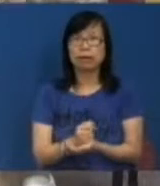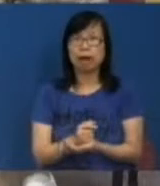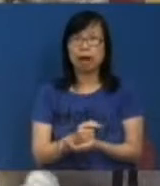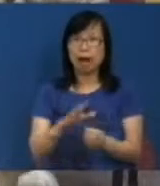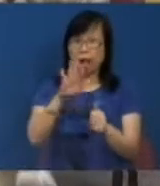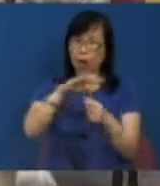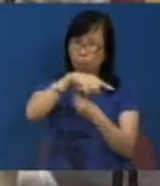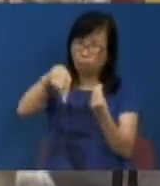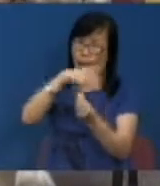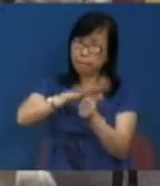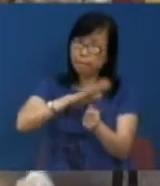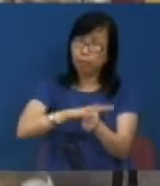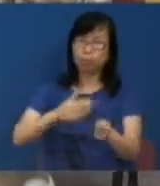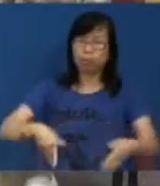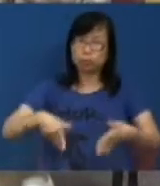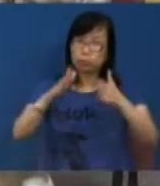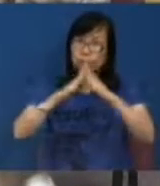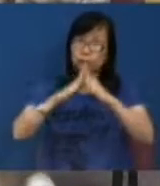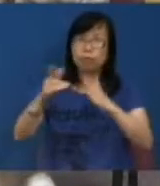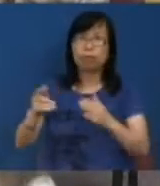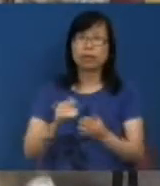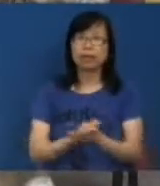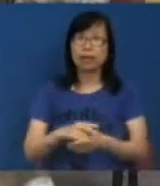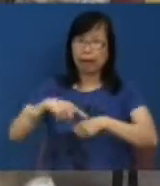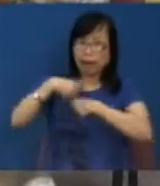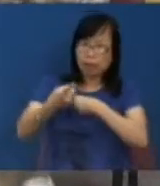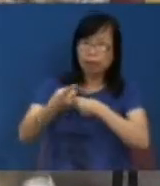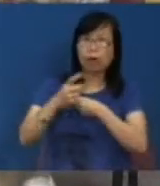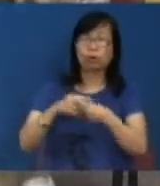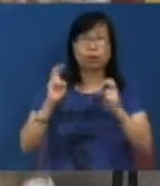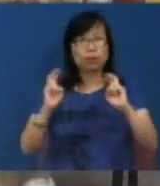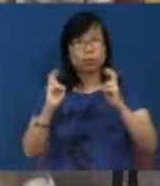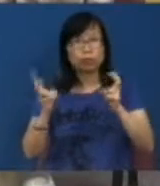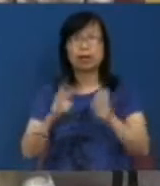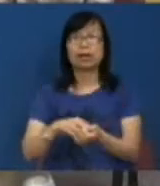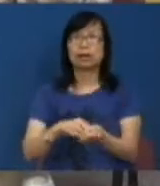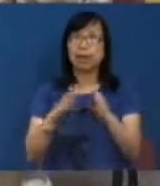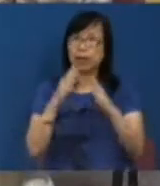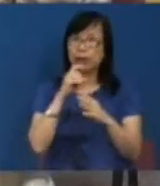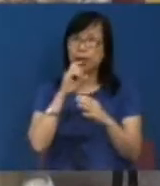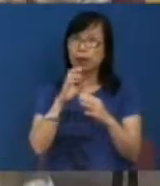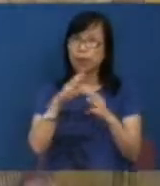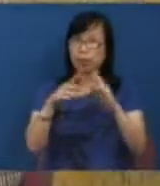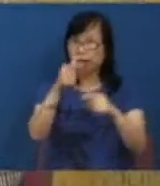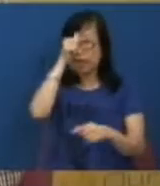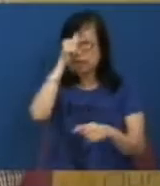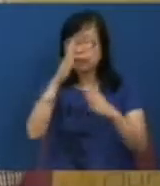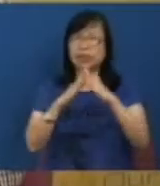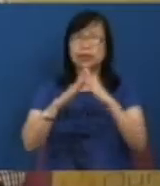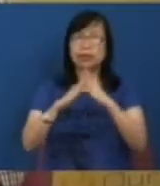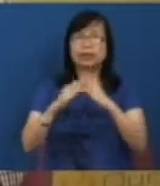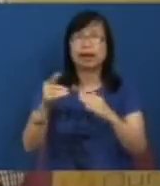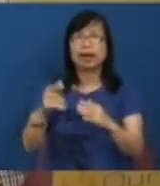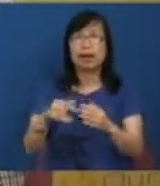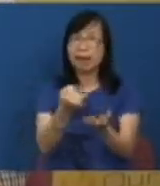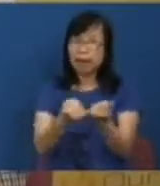环保村屋的。咁而另一个话题呢就是讲緊都是房，不过产房同醫院啊、產房同埋而家，即係我